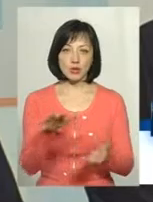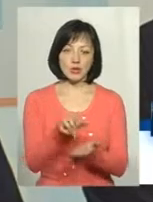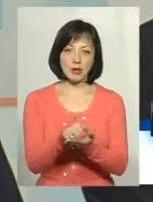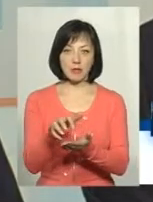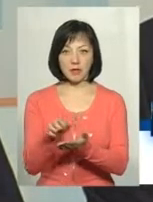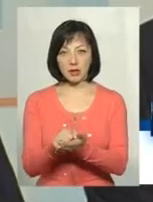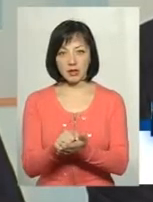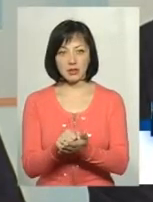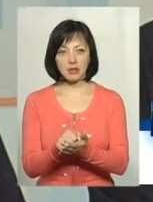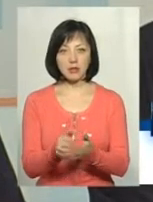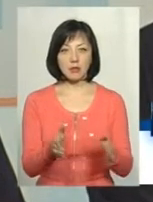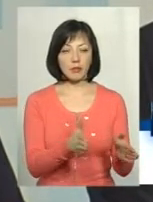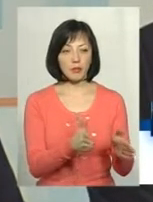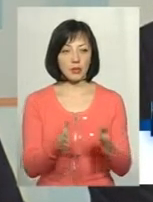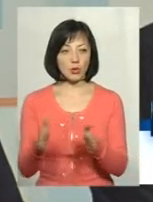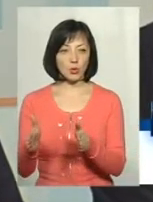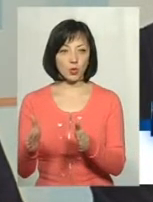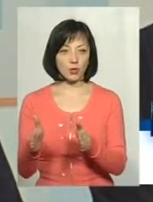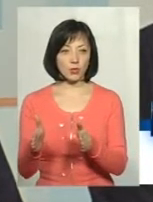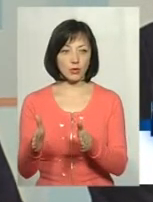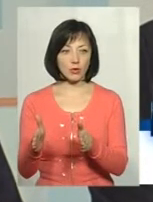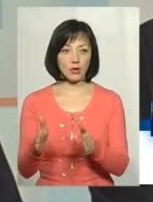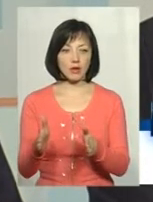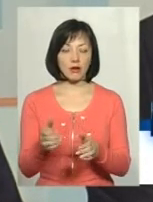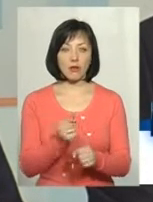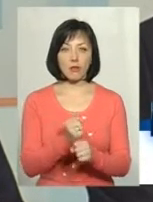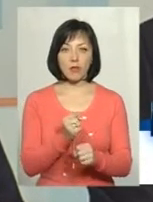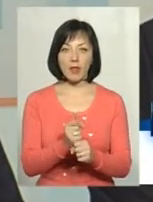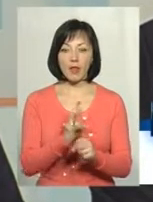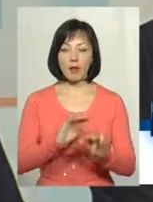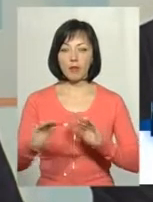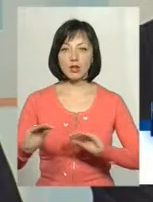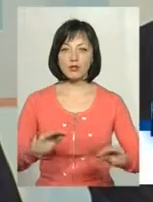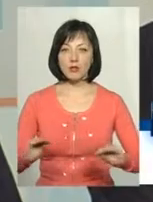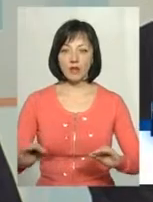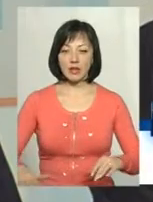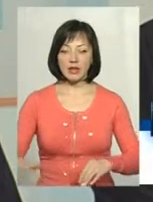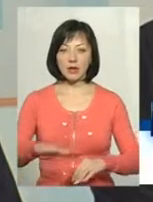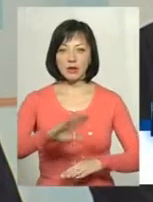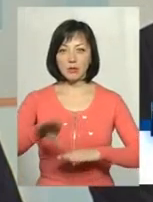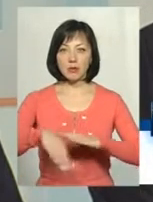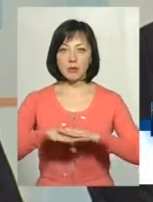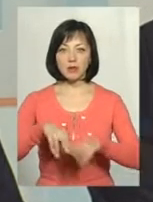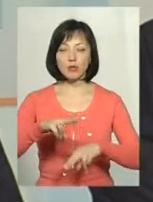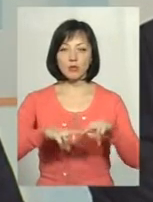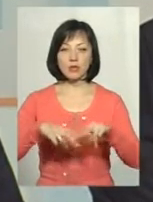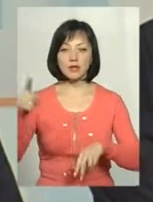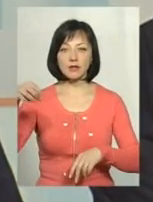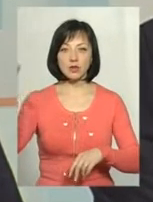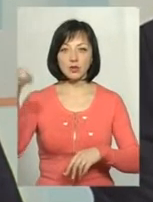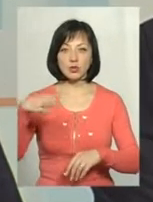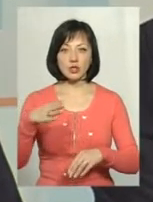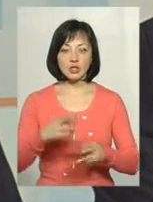займалися підготовкою робіт на облаштування території під будівництво сонячної станції.